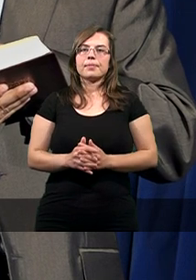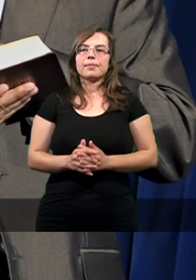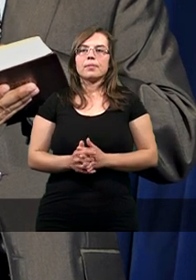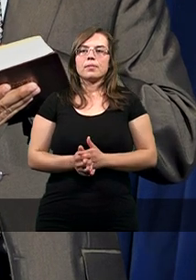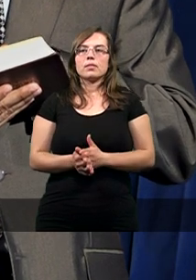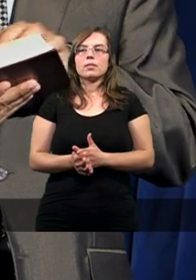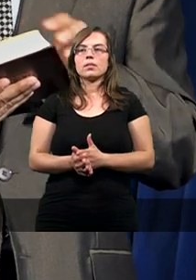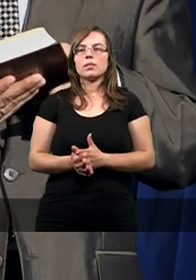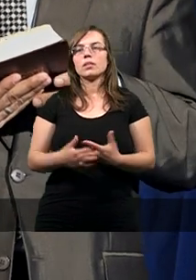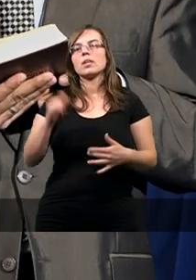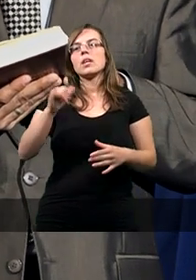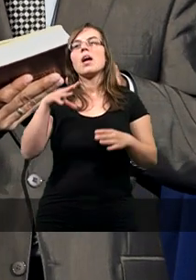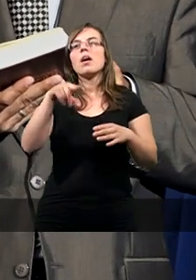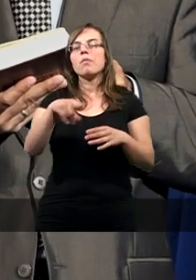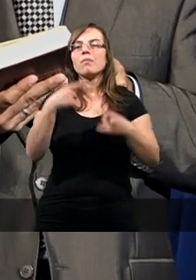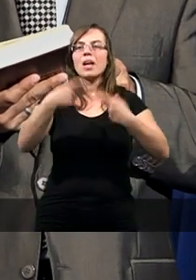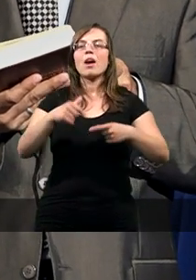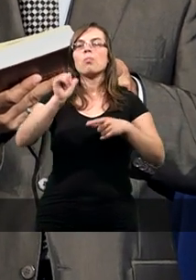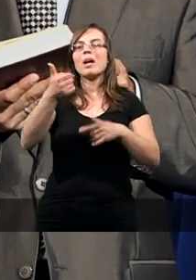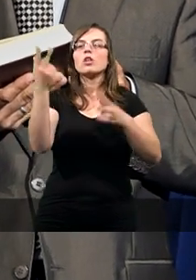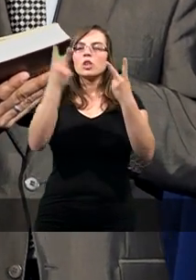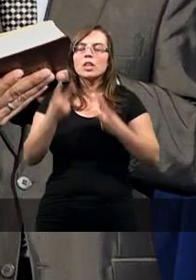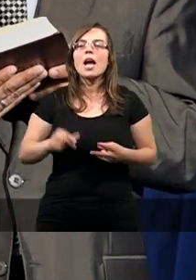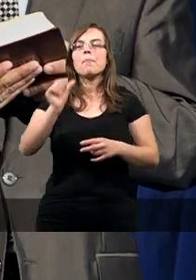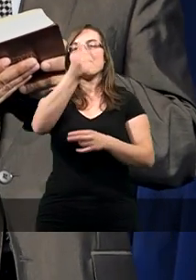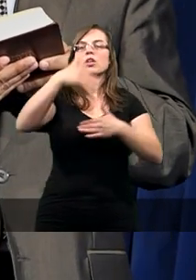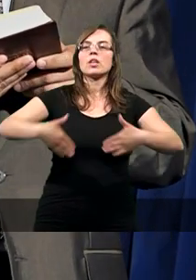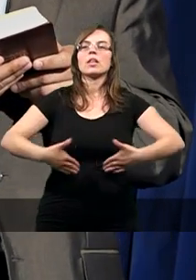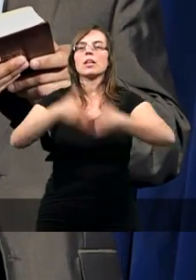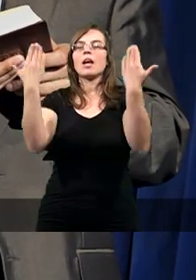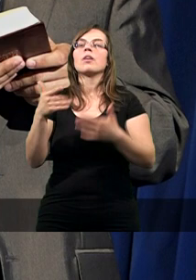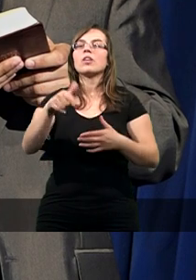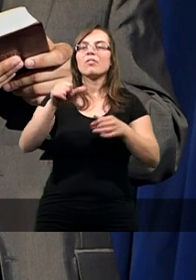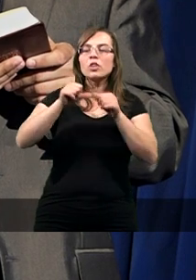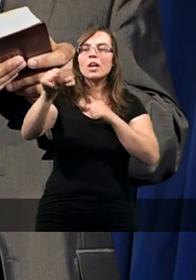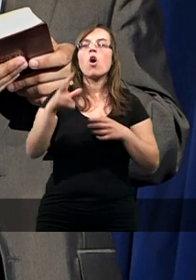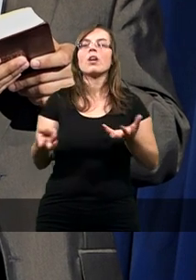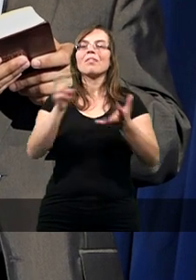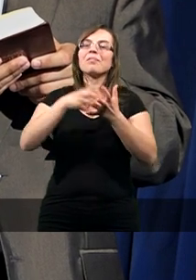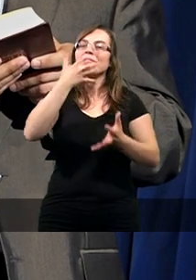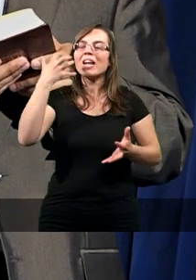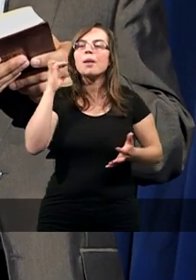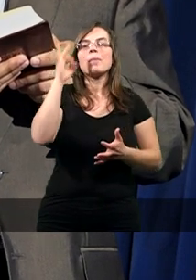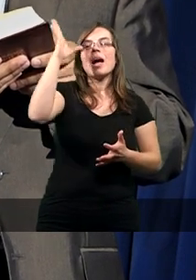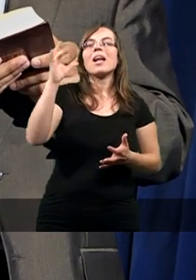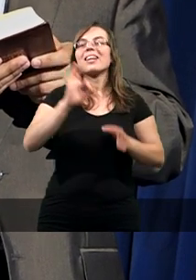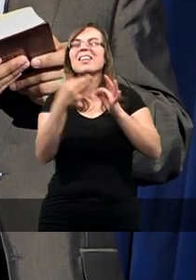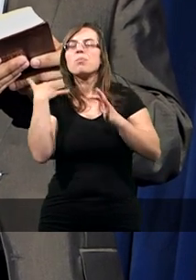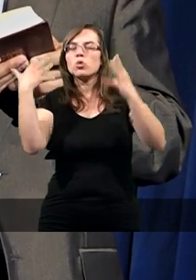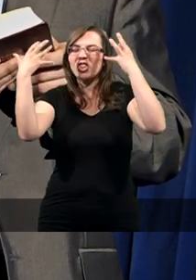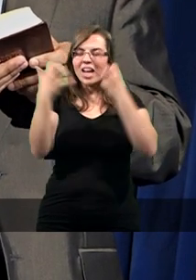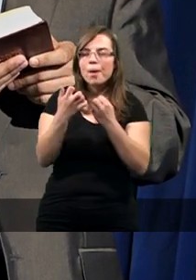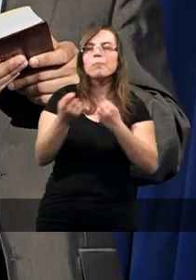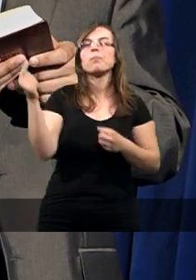the sepulchre. I w wierszu pierwszym czytamy, a pierwszego dnia tygodnia, wczesnym rankiem, gdy jeszcze